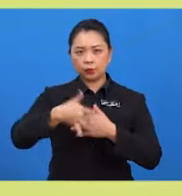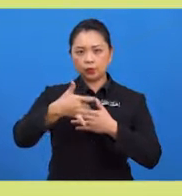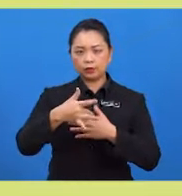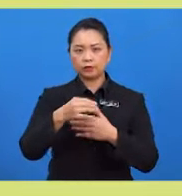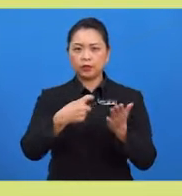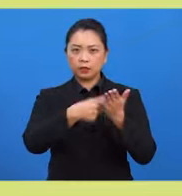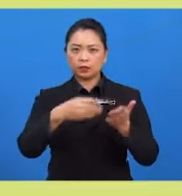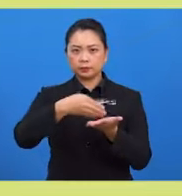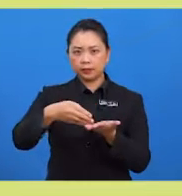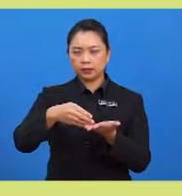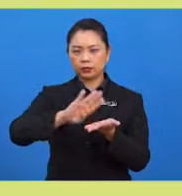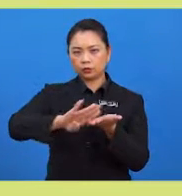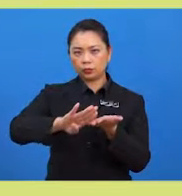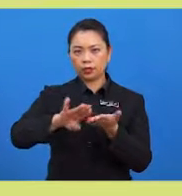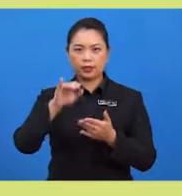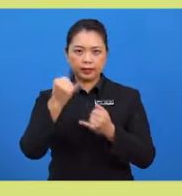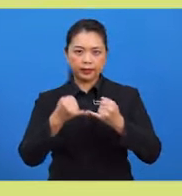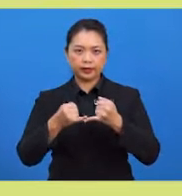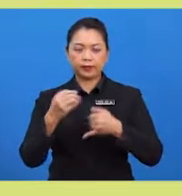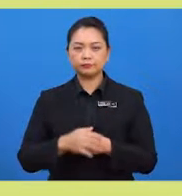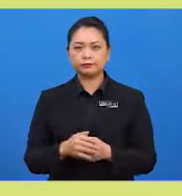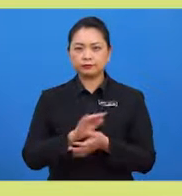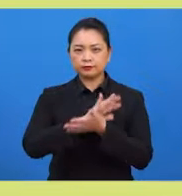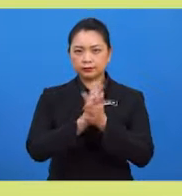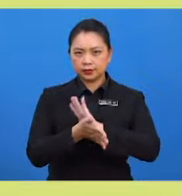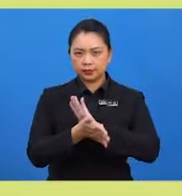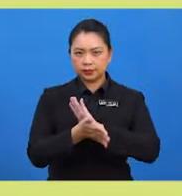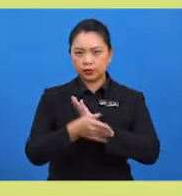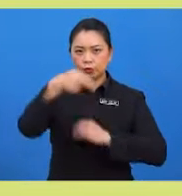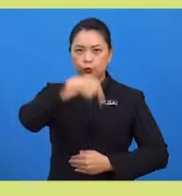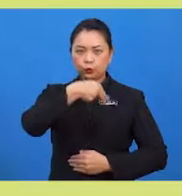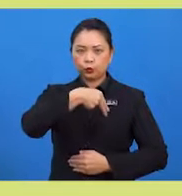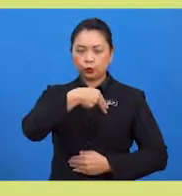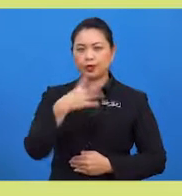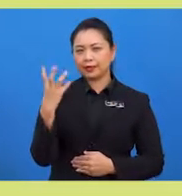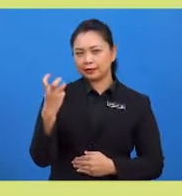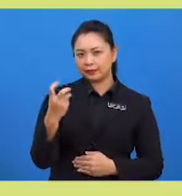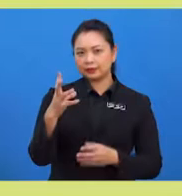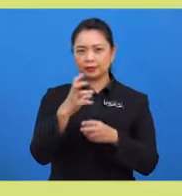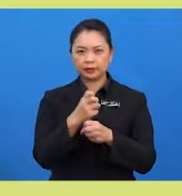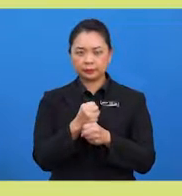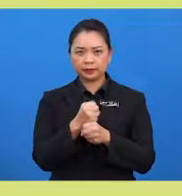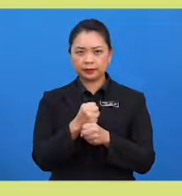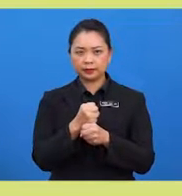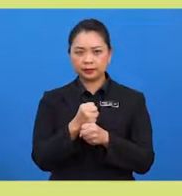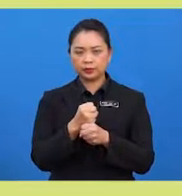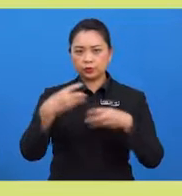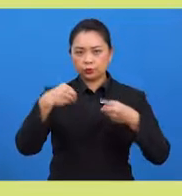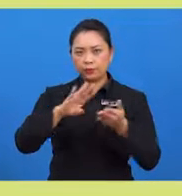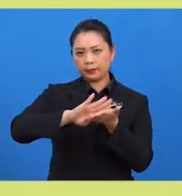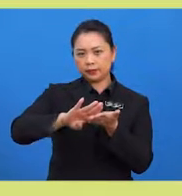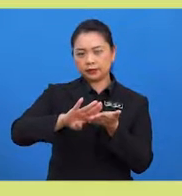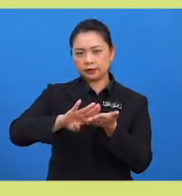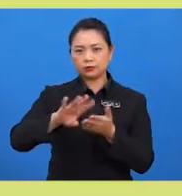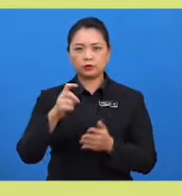belian tolak inventori akhir. Jadi, untung kasar dapat ditentukan dengan jualan bersih tolak kos